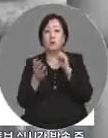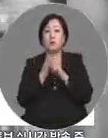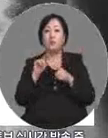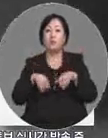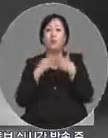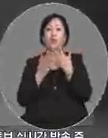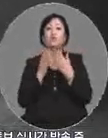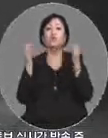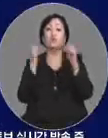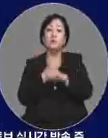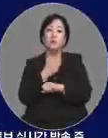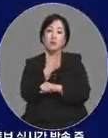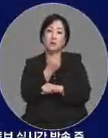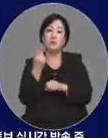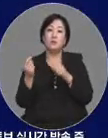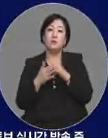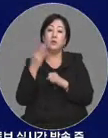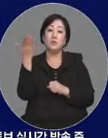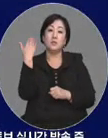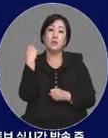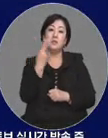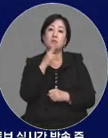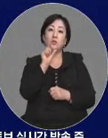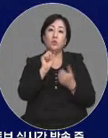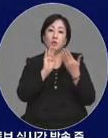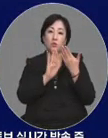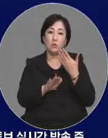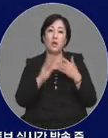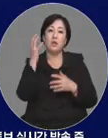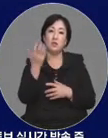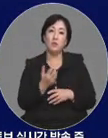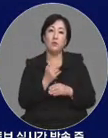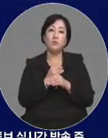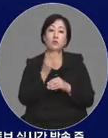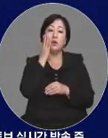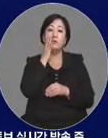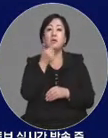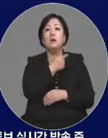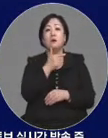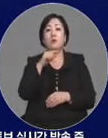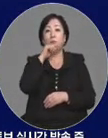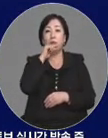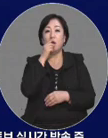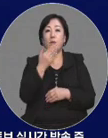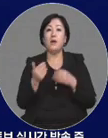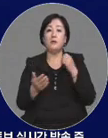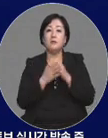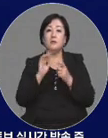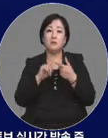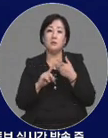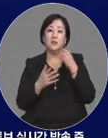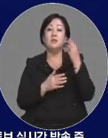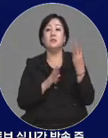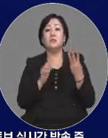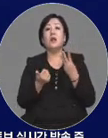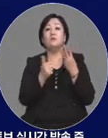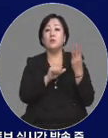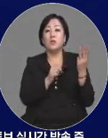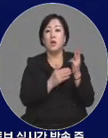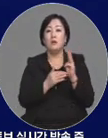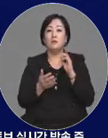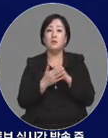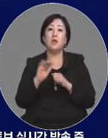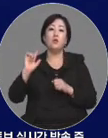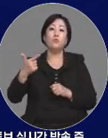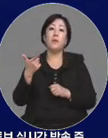부서졌습니다 지난 2005년 이후 발생한 태풍 가운데 울산의 가장 큰 피해를 입힌 건 3명의 목숨을 앗아가고